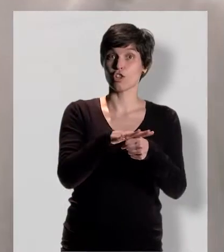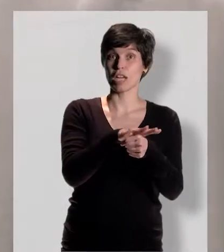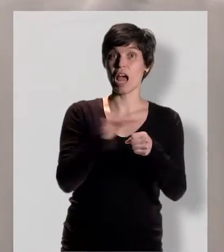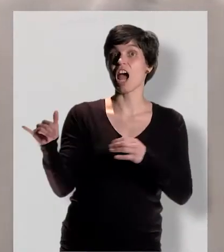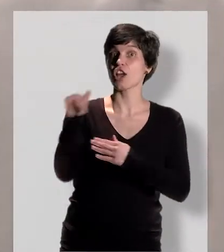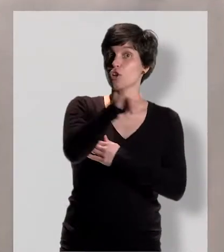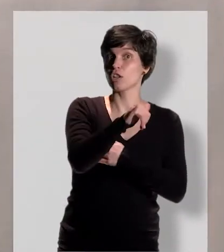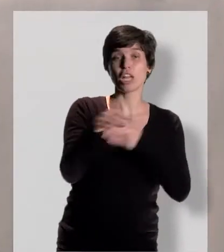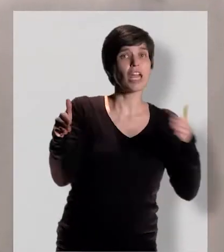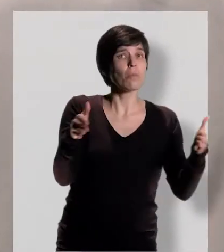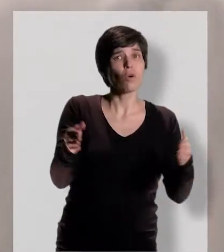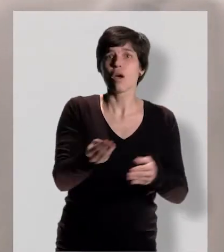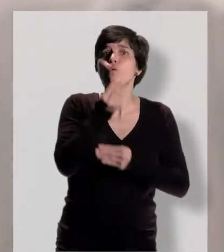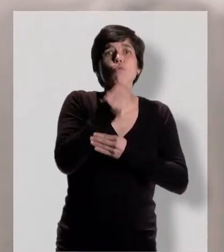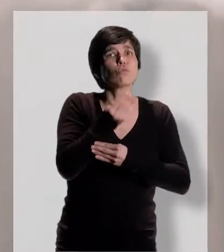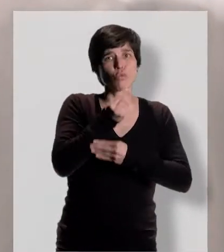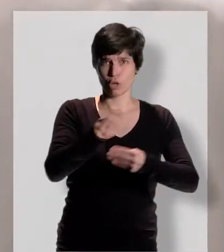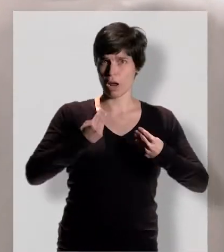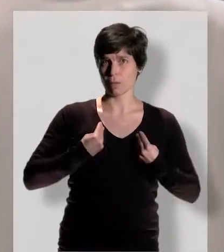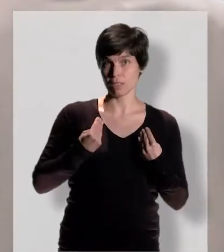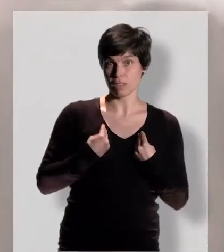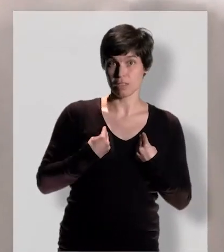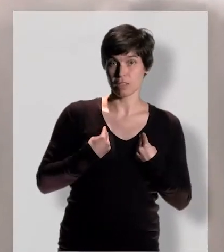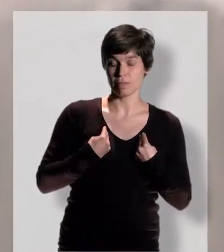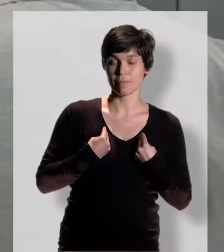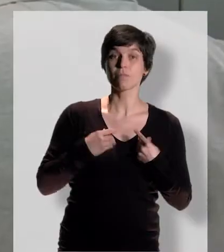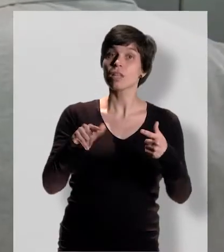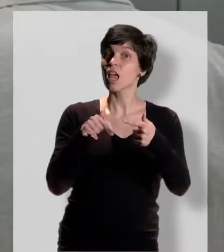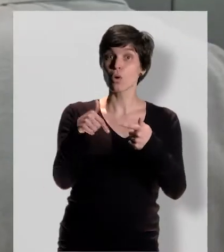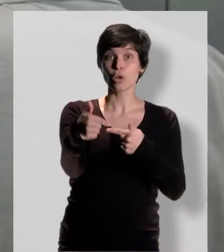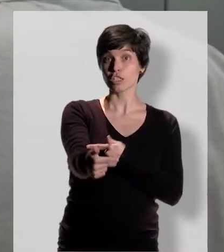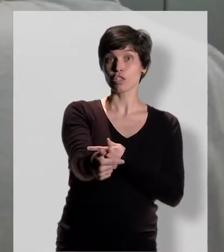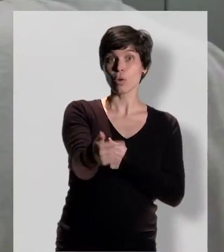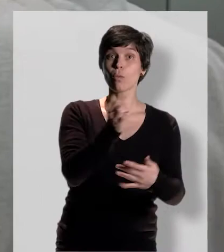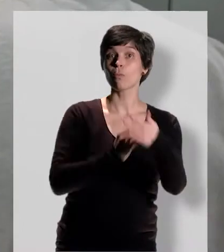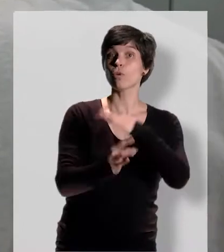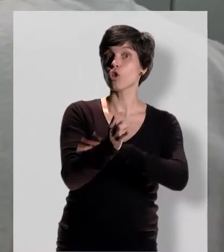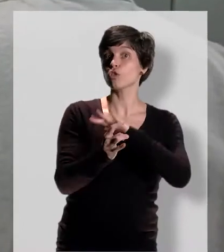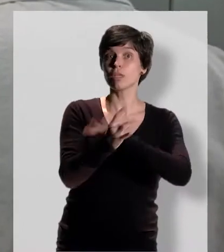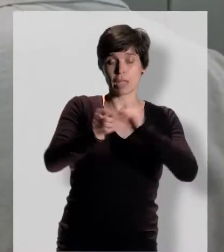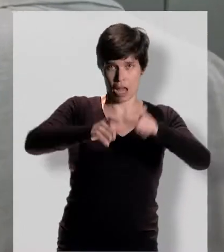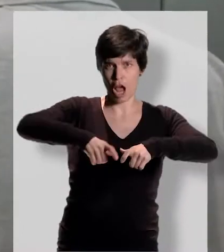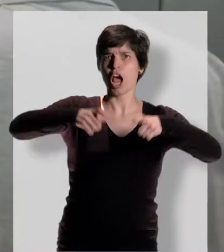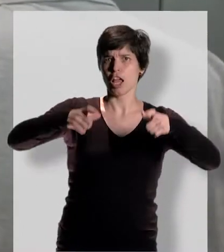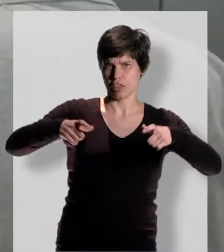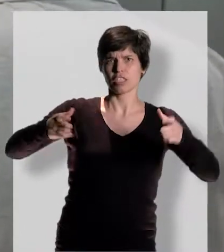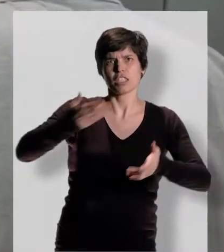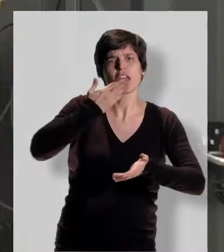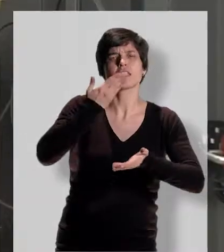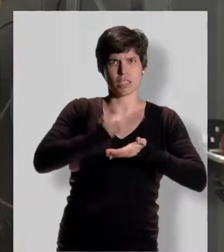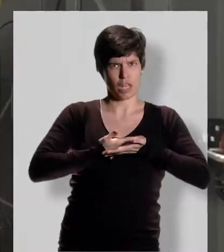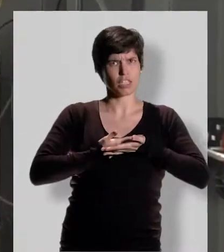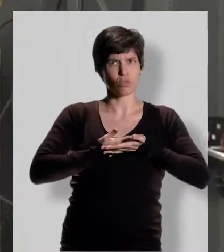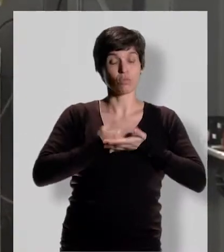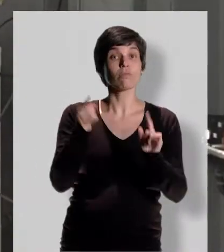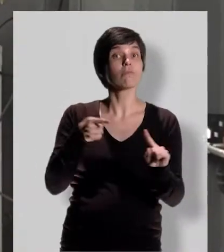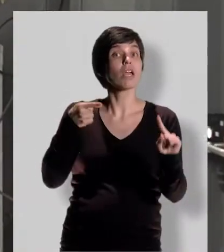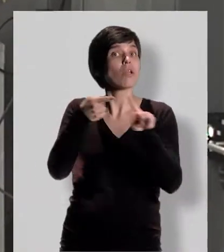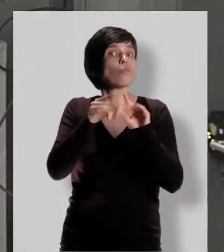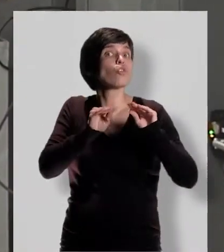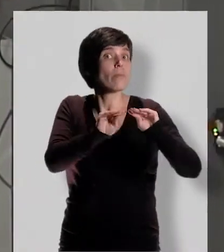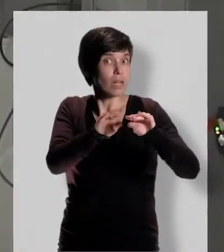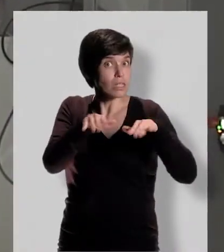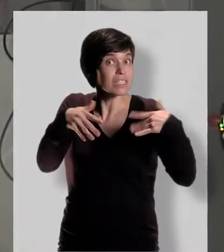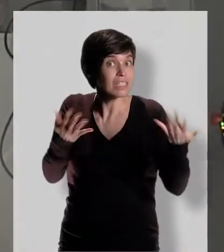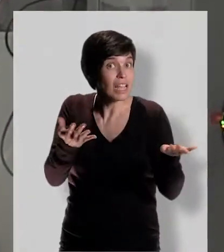aeronautika sektorea urrezko aroa bizitzen ari da. Produktibitatea handitzea eskatzen ari da egunez egun, kalitatea